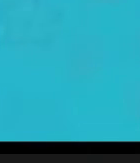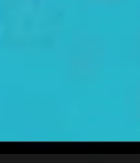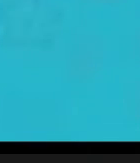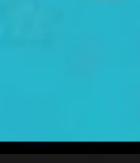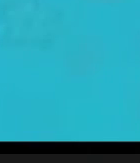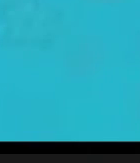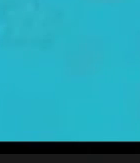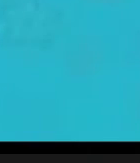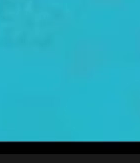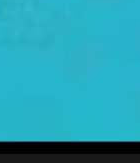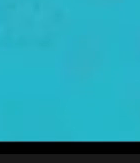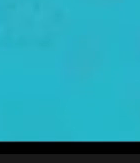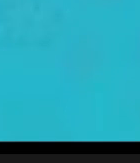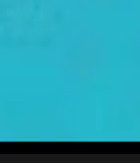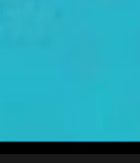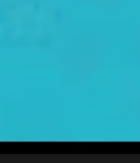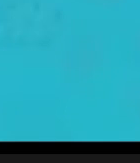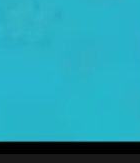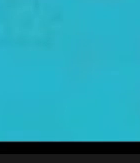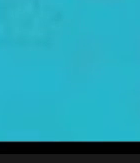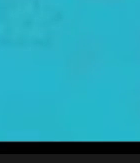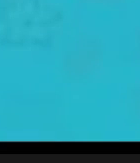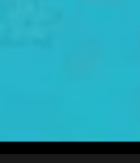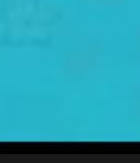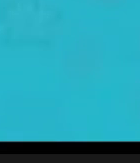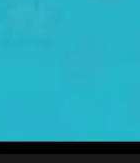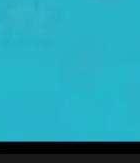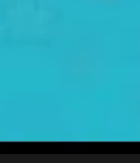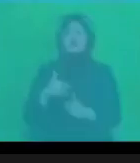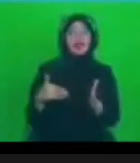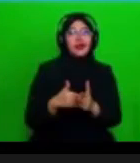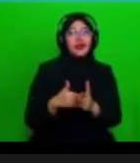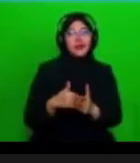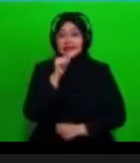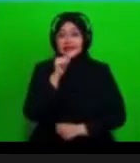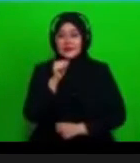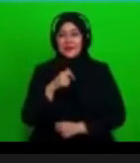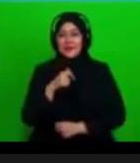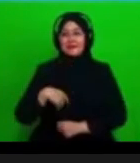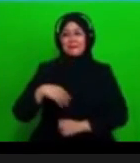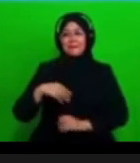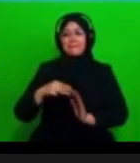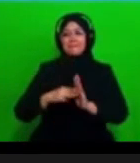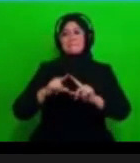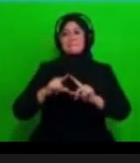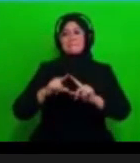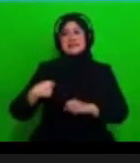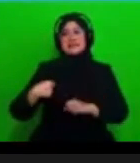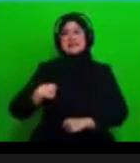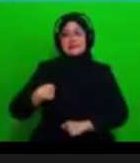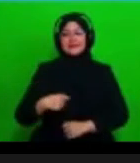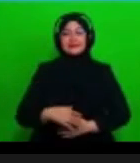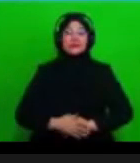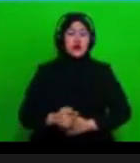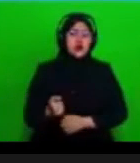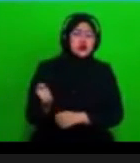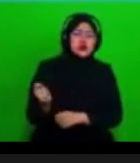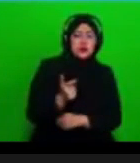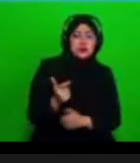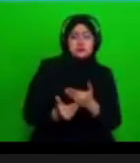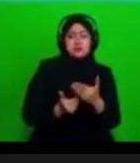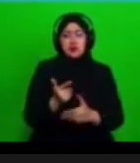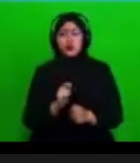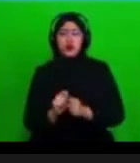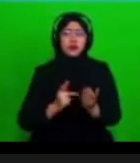detail, perfeksionisnya itu juga di-challenge oleh Mas Menteri. Jadi kita enggak terus